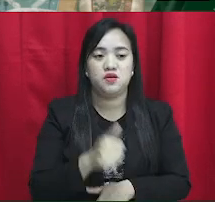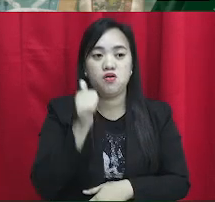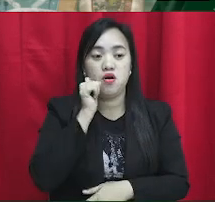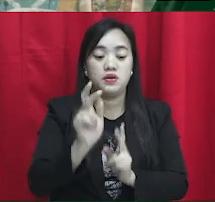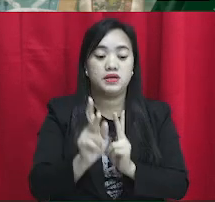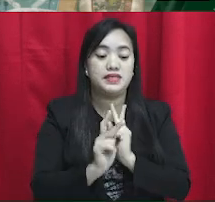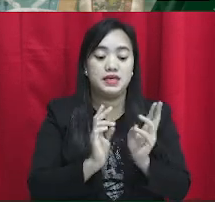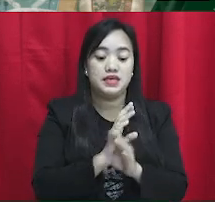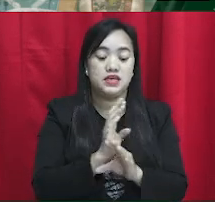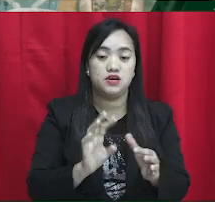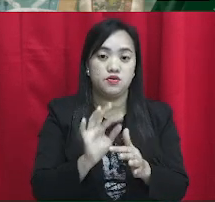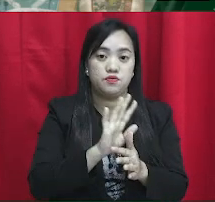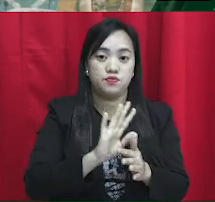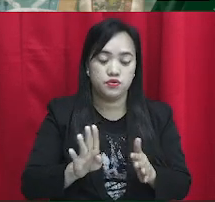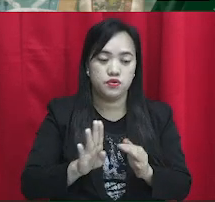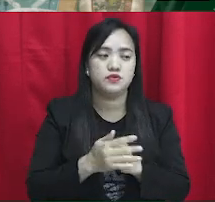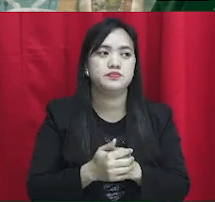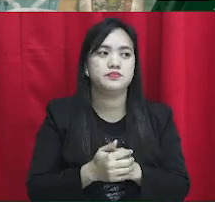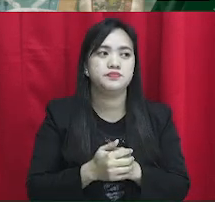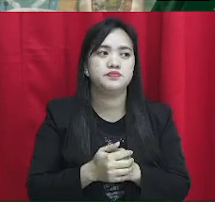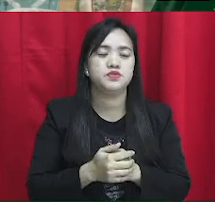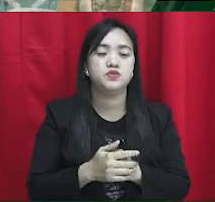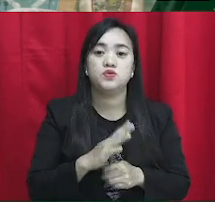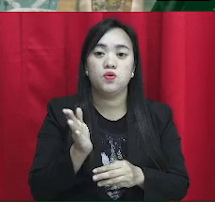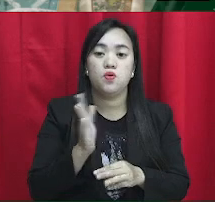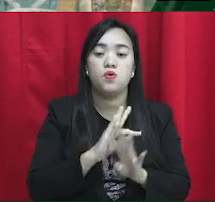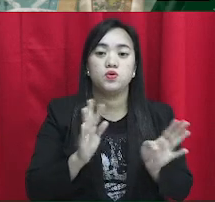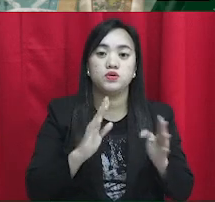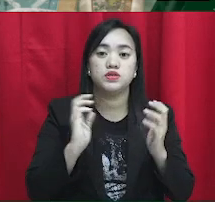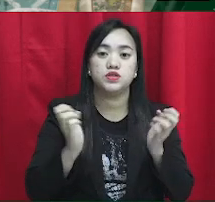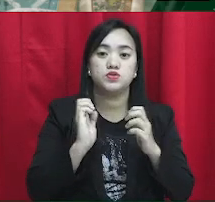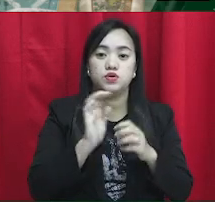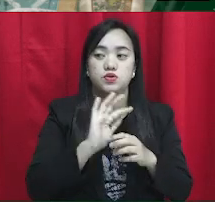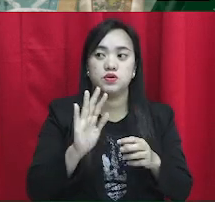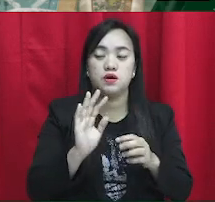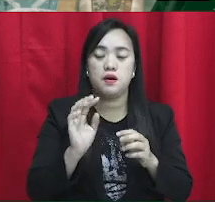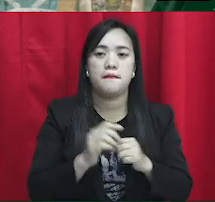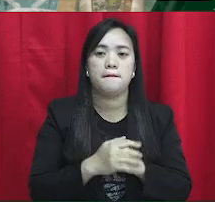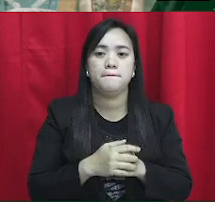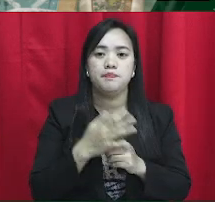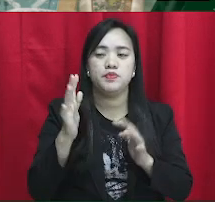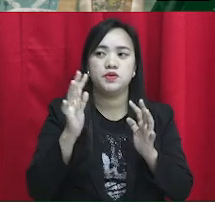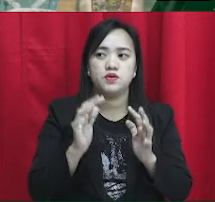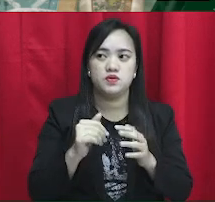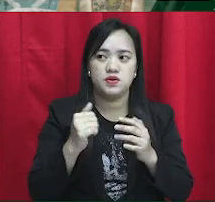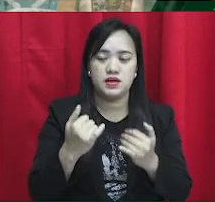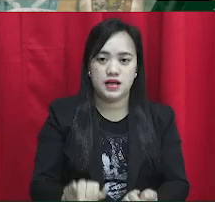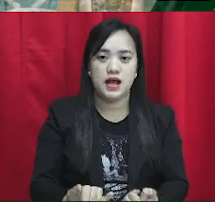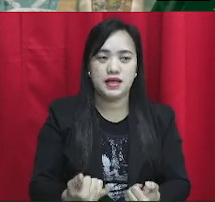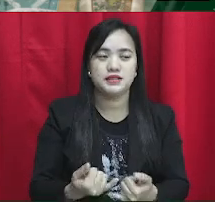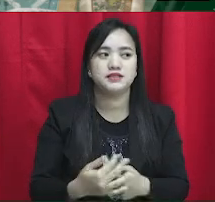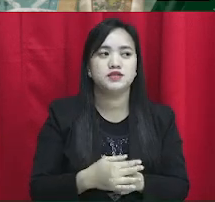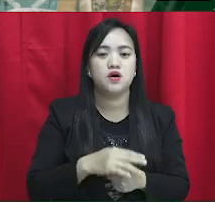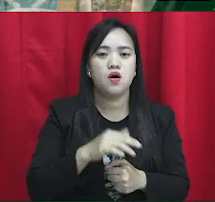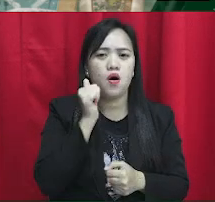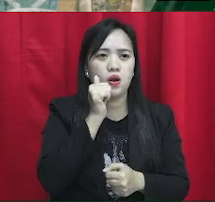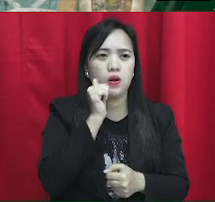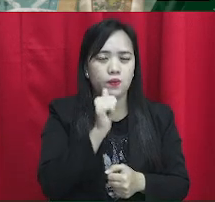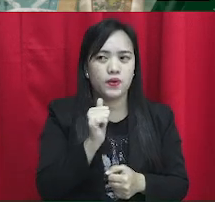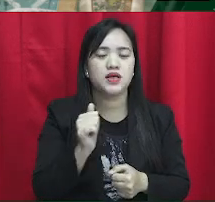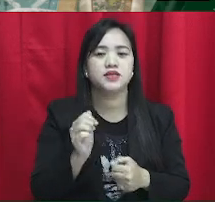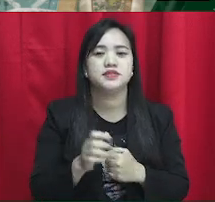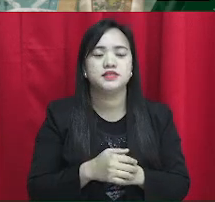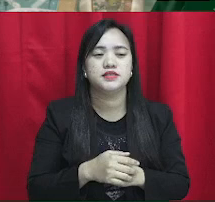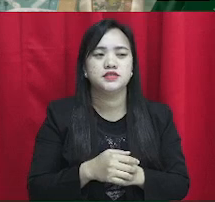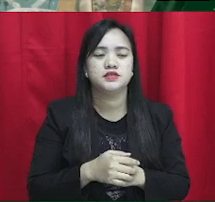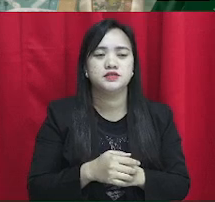Yan ang mahalaga sa lahat. Hindi ma-enjoy yung blessing. Ayan. Tsaka ingatan ng puso physically and spiritually. That's yan. Right. Diba?